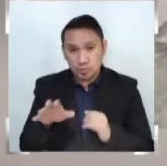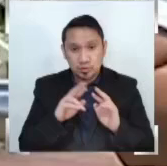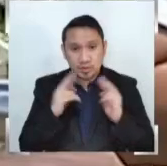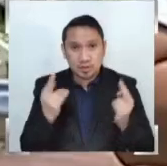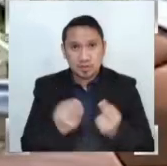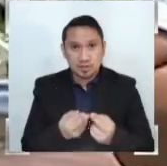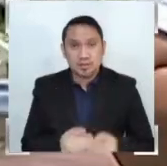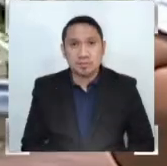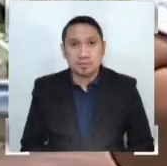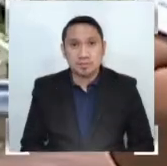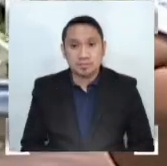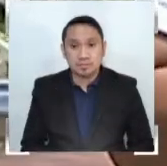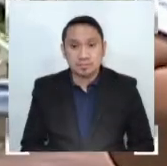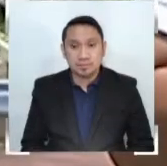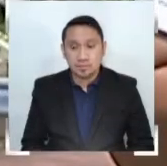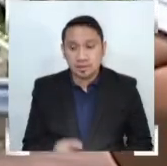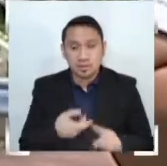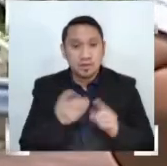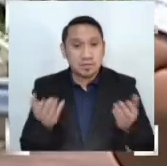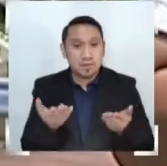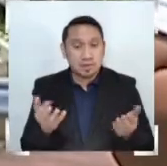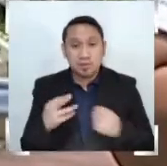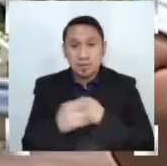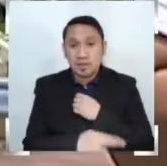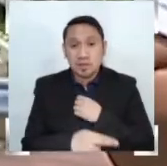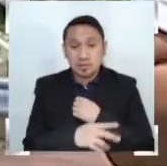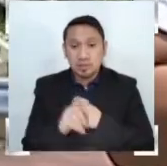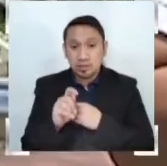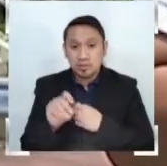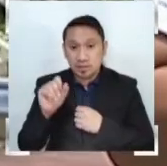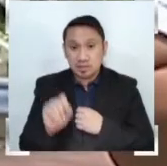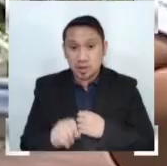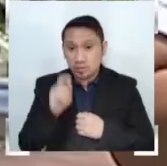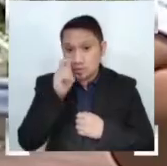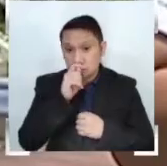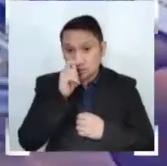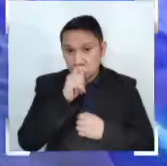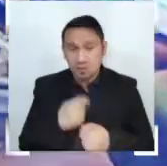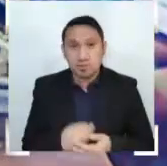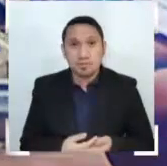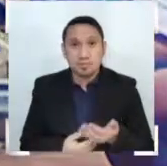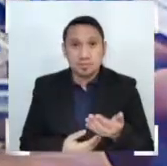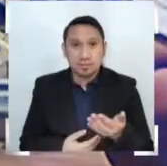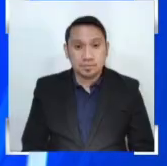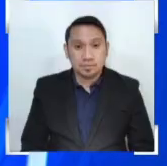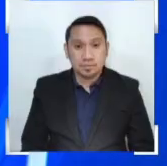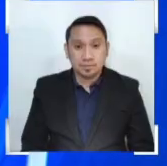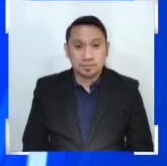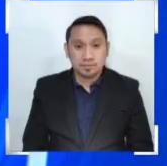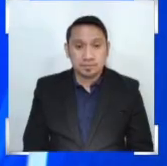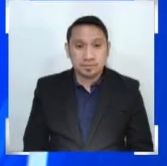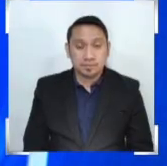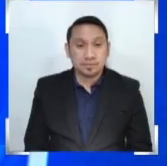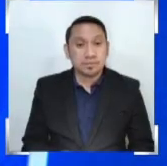biktima. Mula rito sa GMA Regional TV Balitang Southern Tagalog, Paul Hernandez, ang inyong saksi.